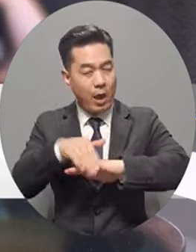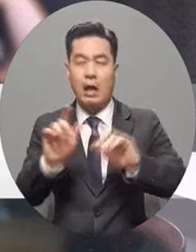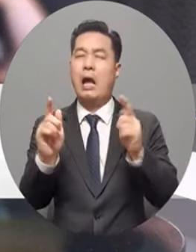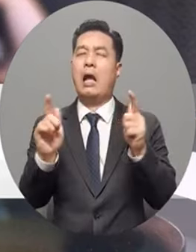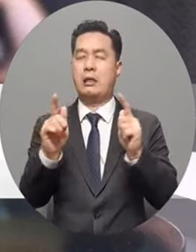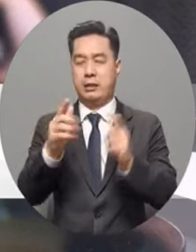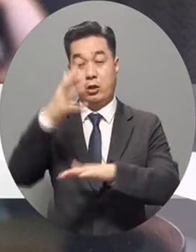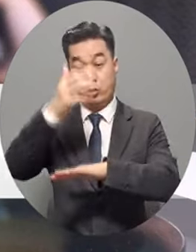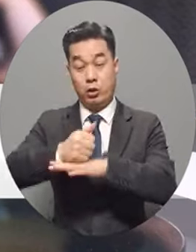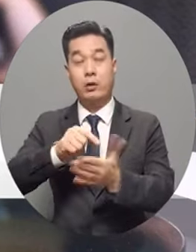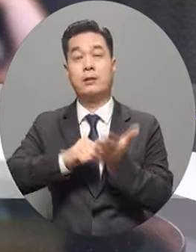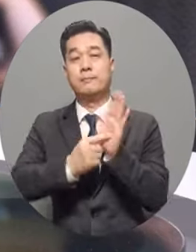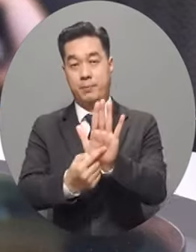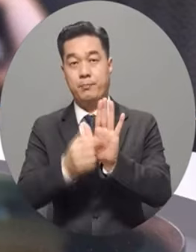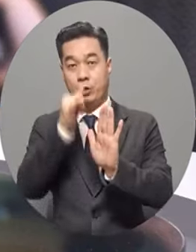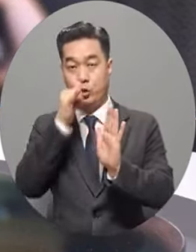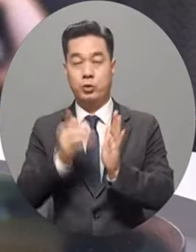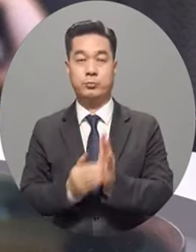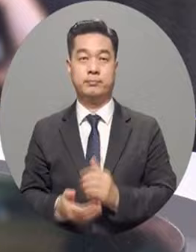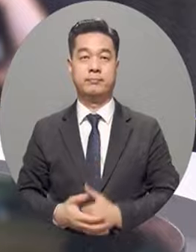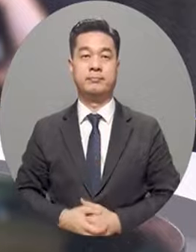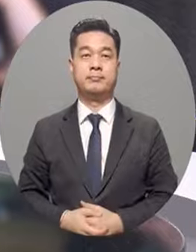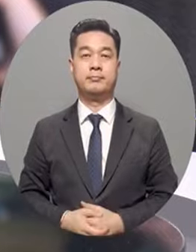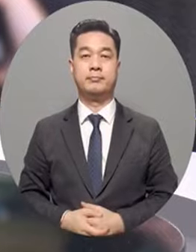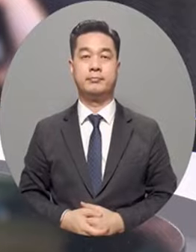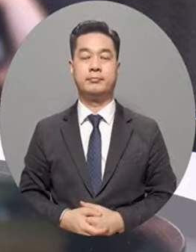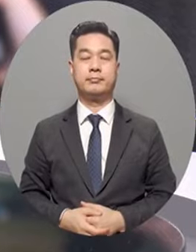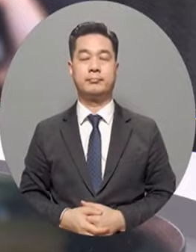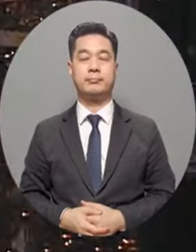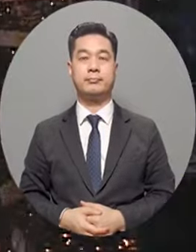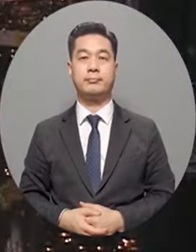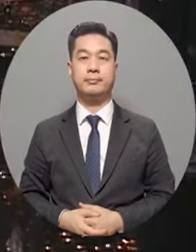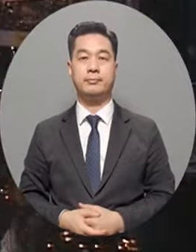아니었다고 결론냈습니다. 박솔립 기자가 전하겠습니다.